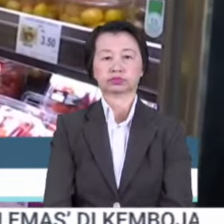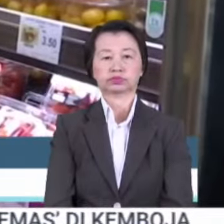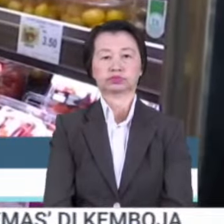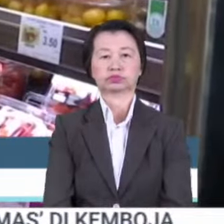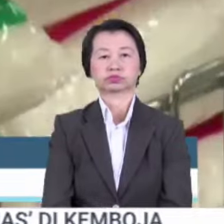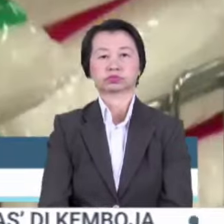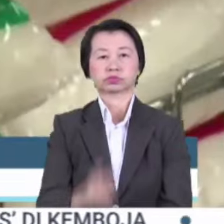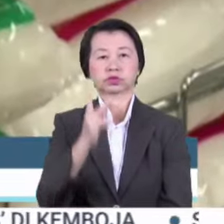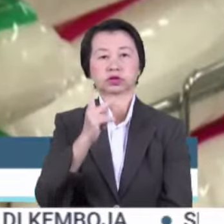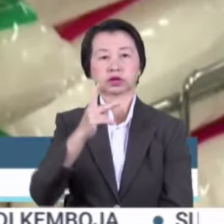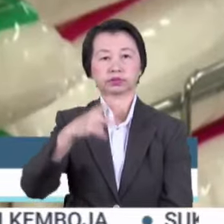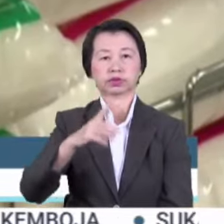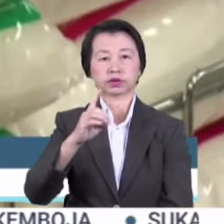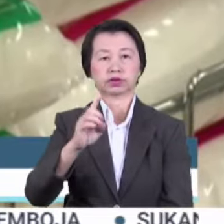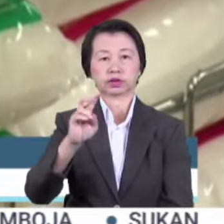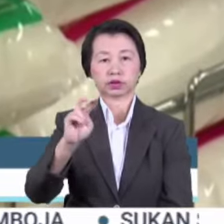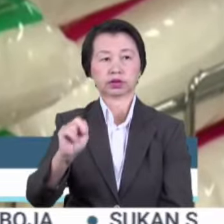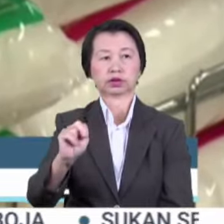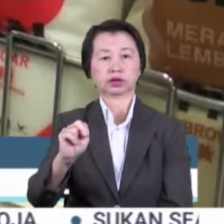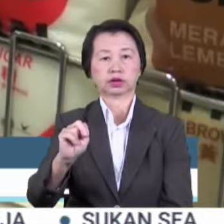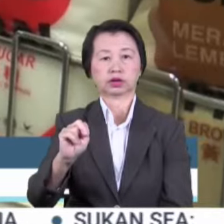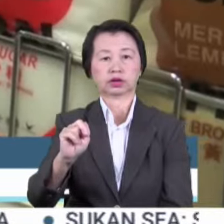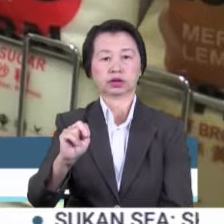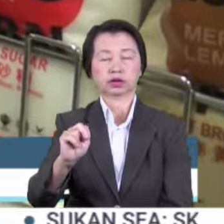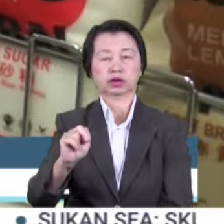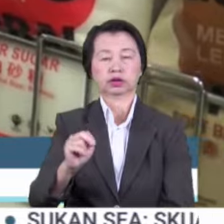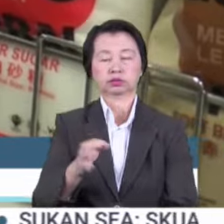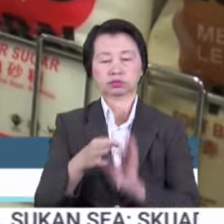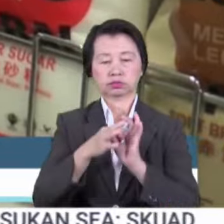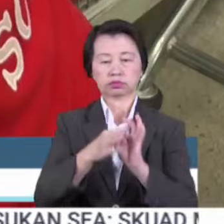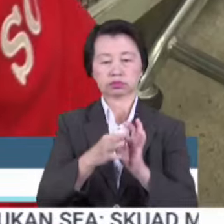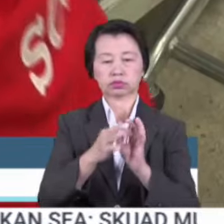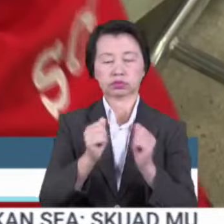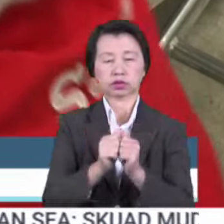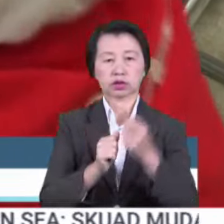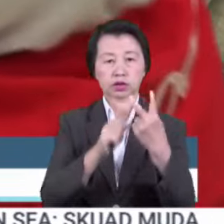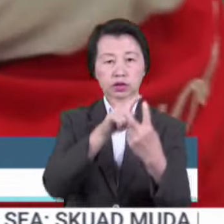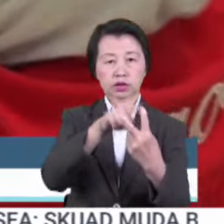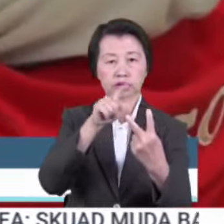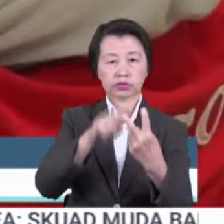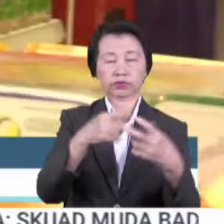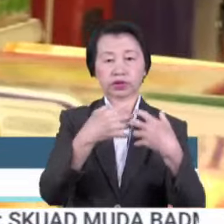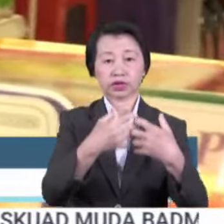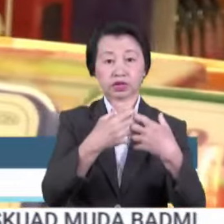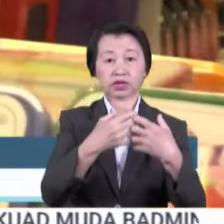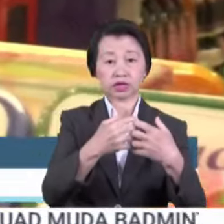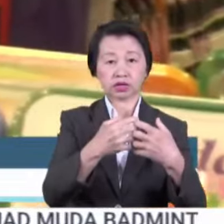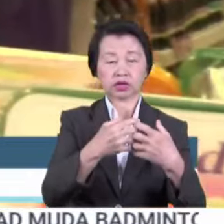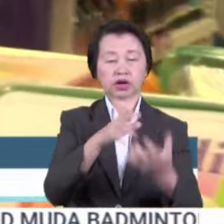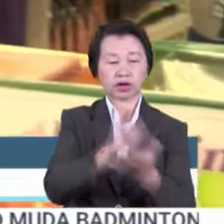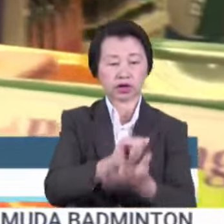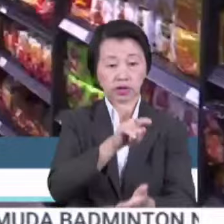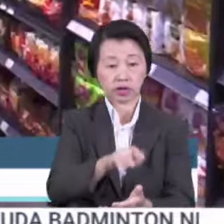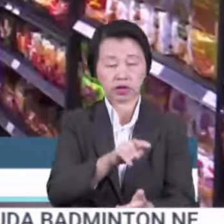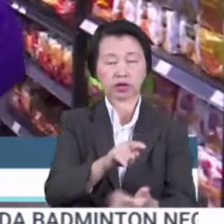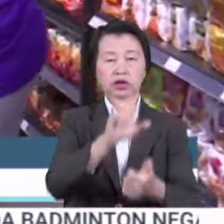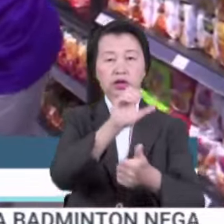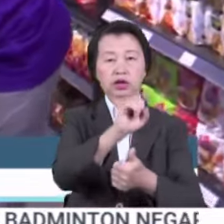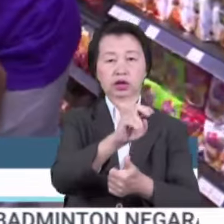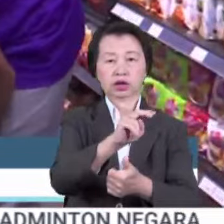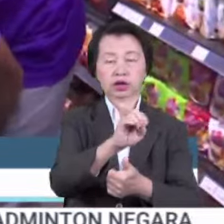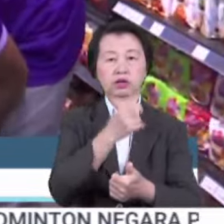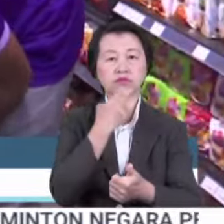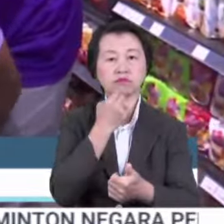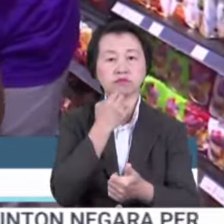kebencian perdagangan dalam negeri dan kaus dari hidup gpdn bekerja sama rapat dengan dua kilang pengelola tempatan yaitu sancloud